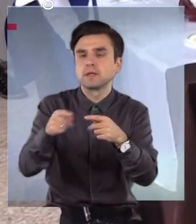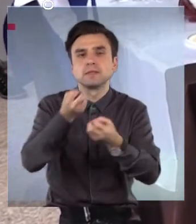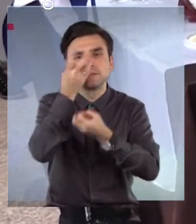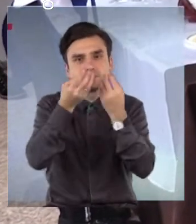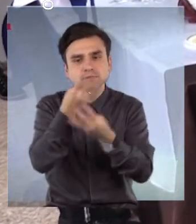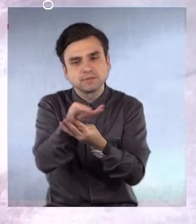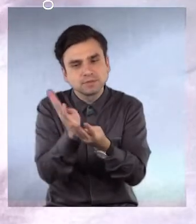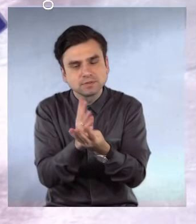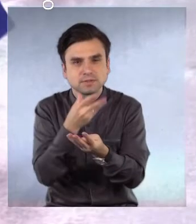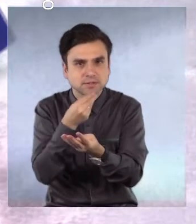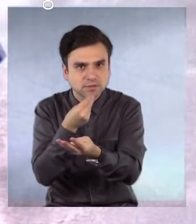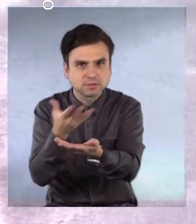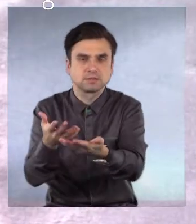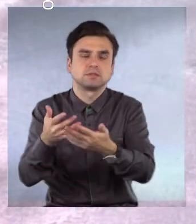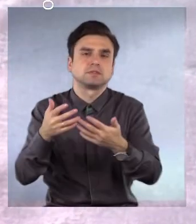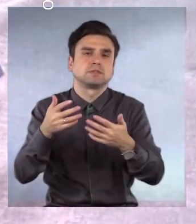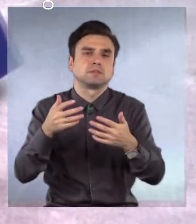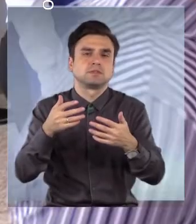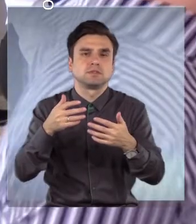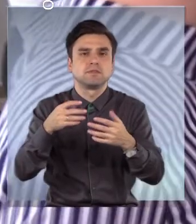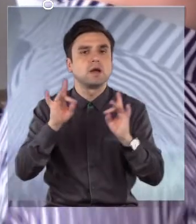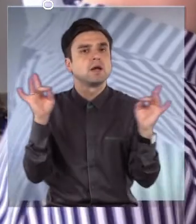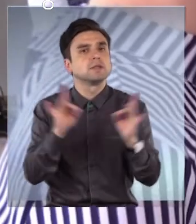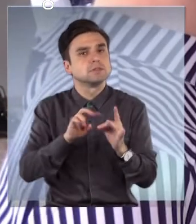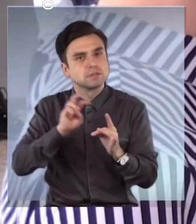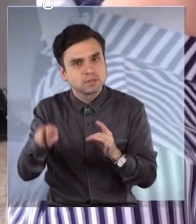подорожі, індустрії краси, іміджу фотографії